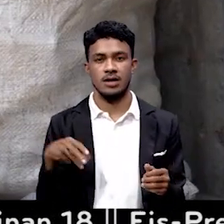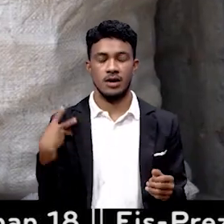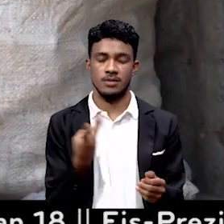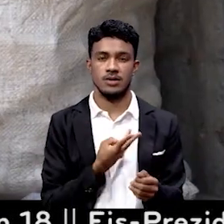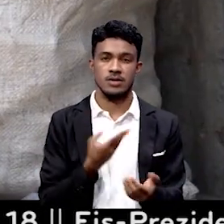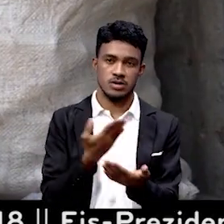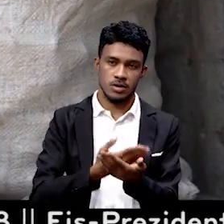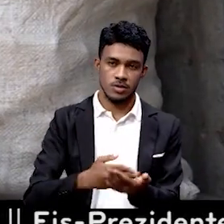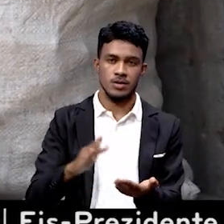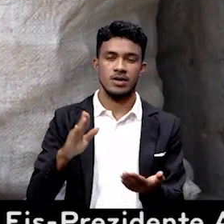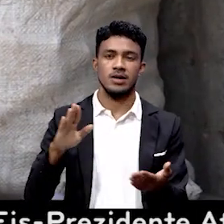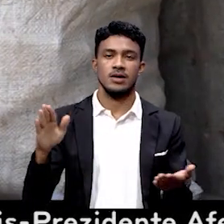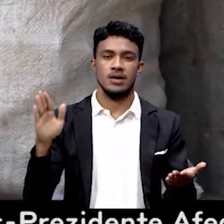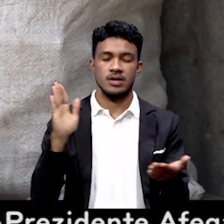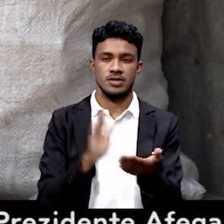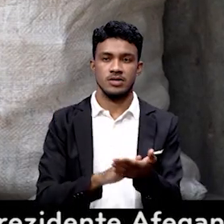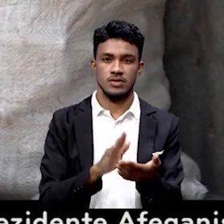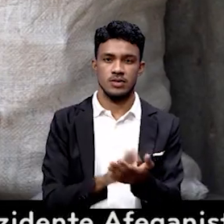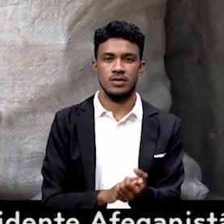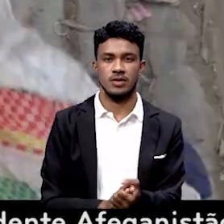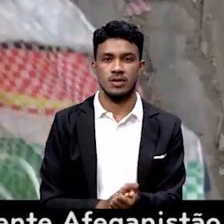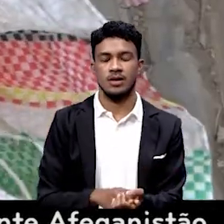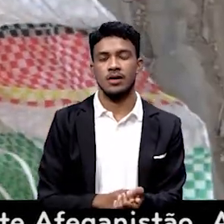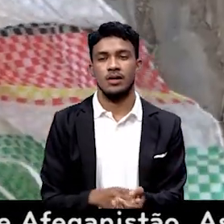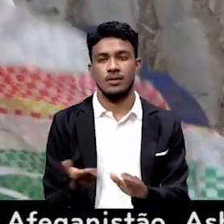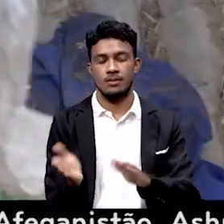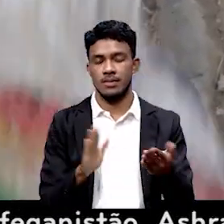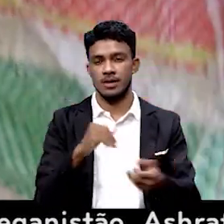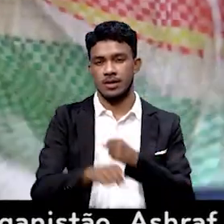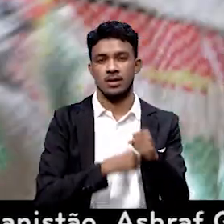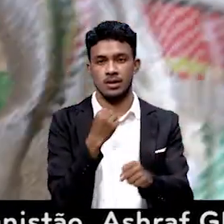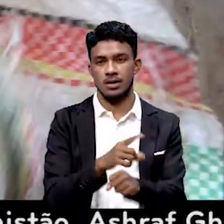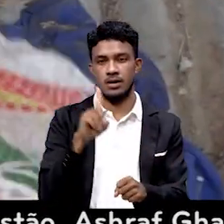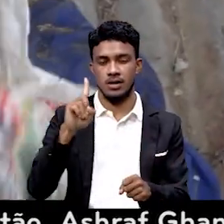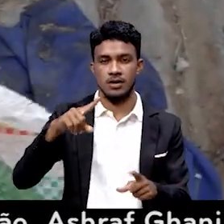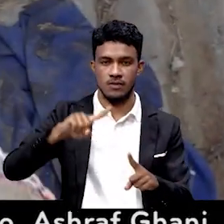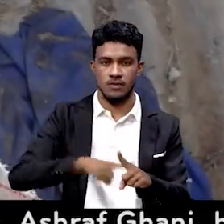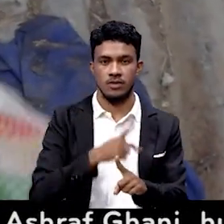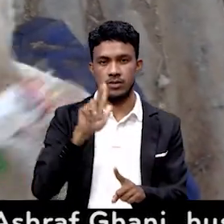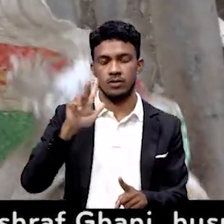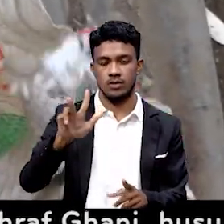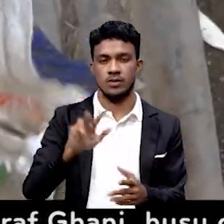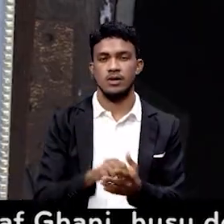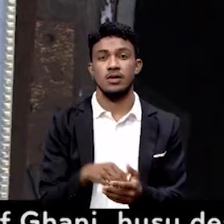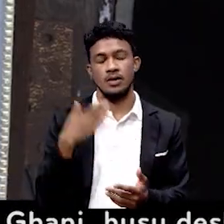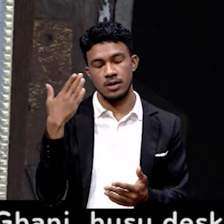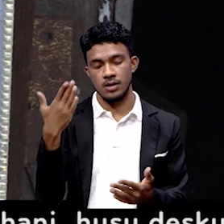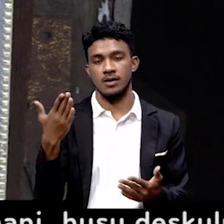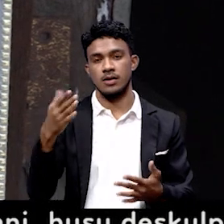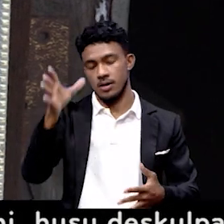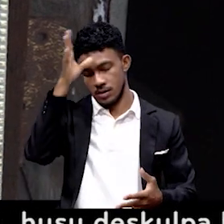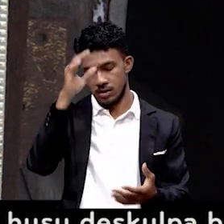ba iskol ne mate tina nida pulan tol nia moras me